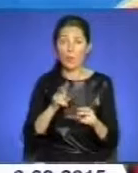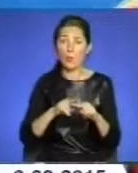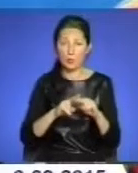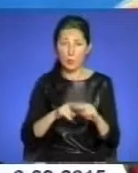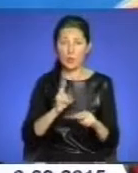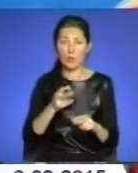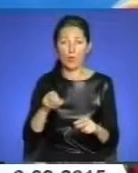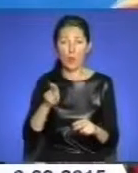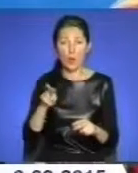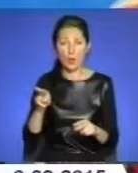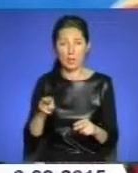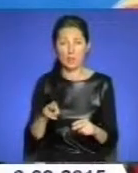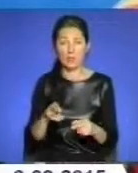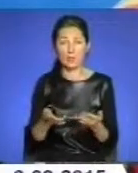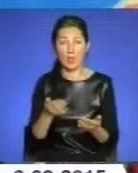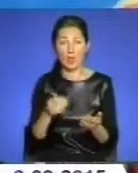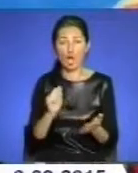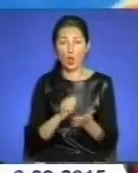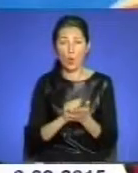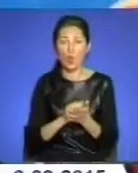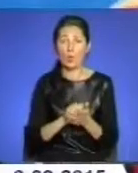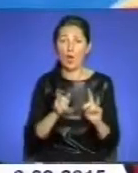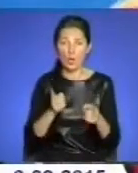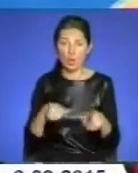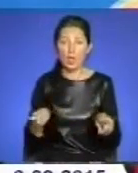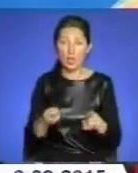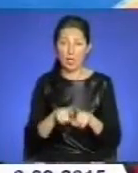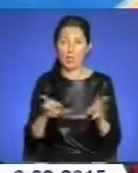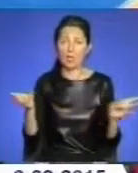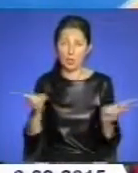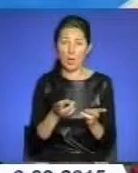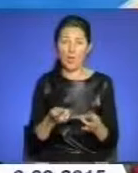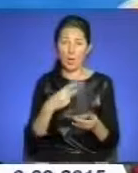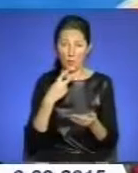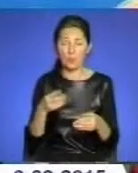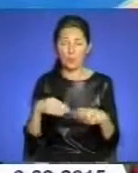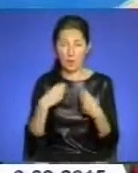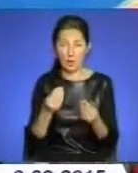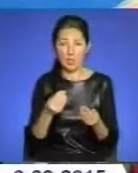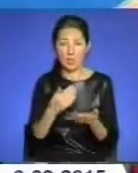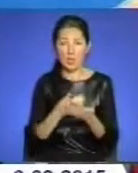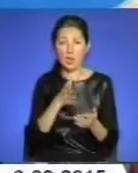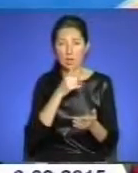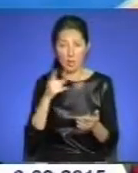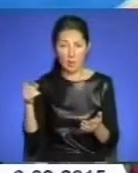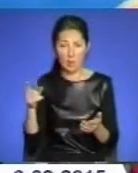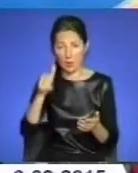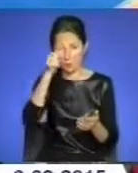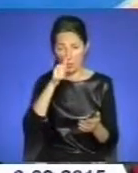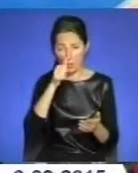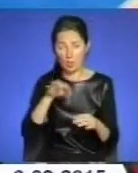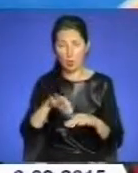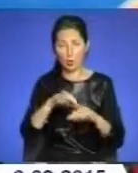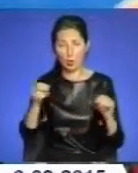ідентифікаційних кодів. Але документи оригінали також потрібно подати. І вже термін відраховується, наприклад, одруження місячний термін з моменту, коли